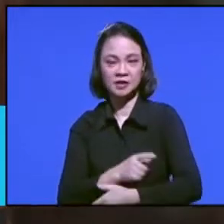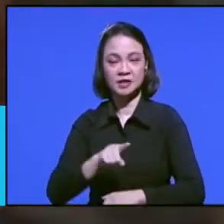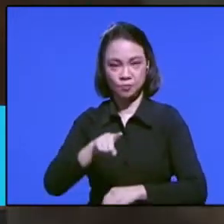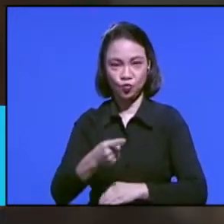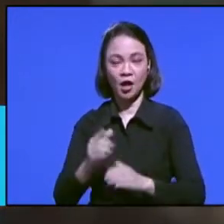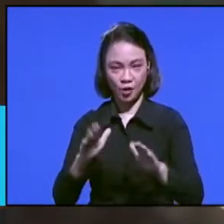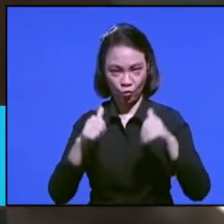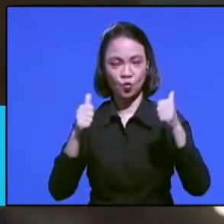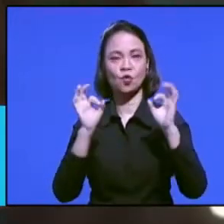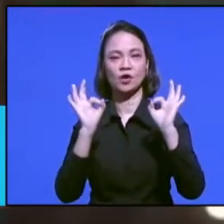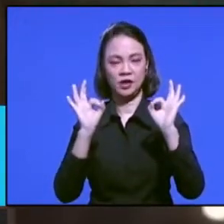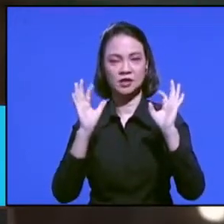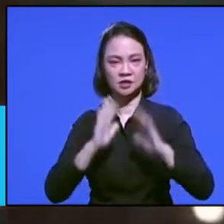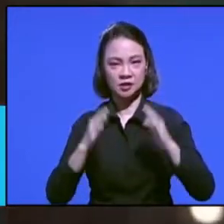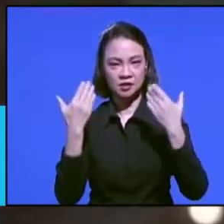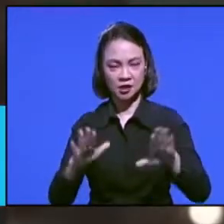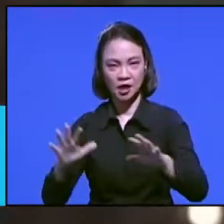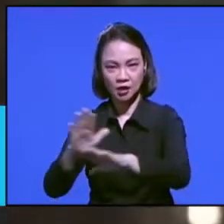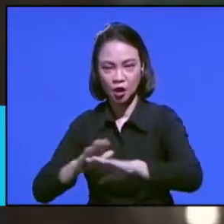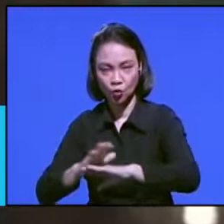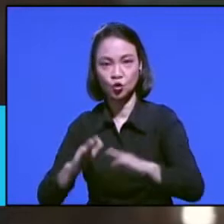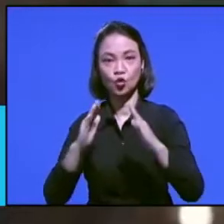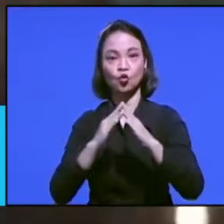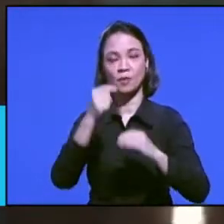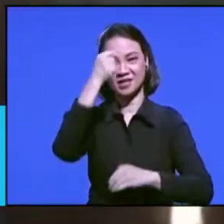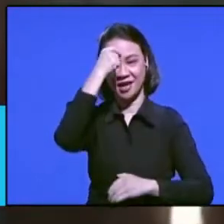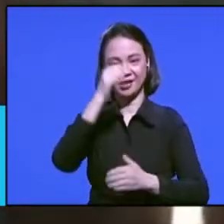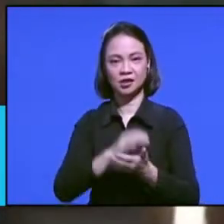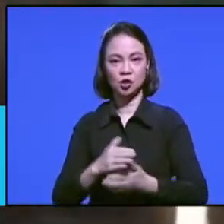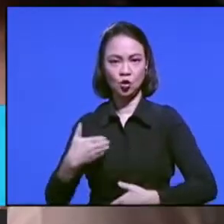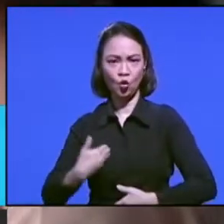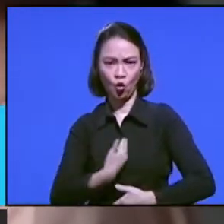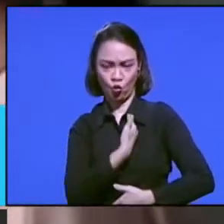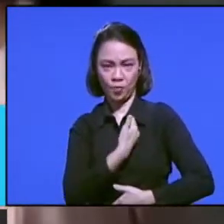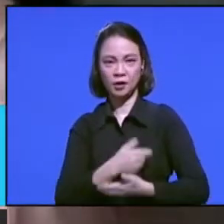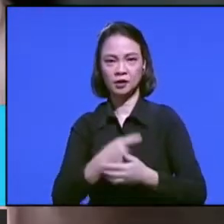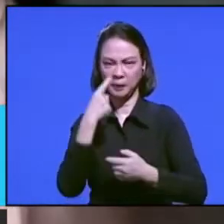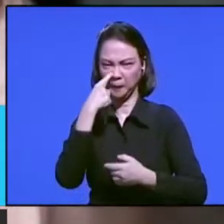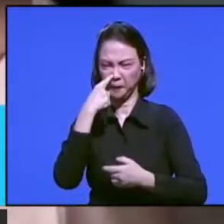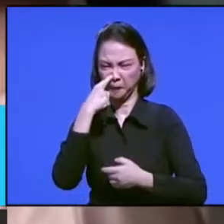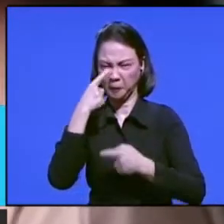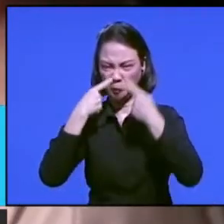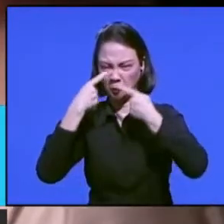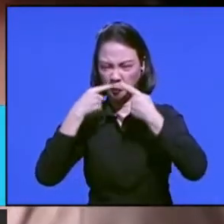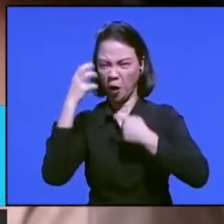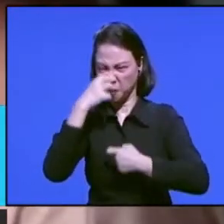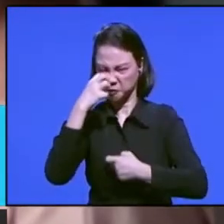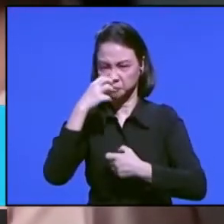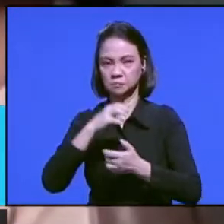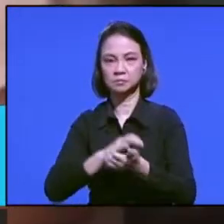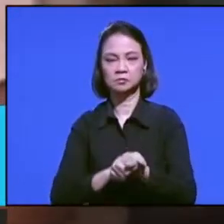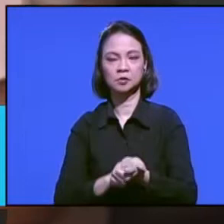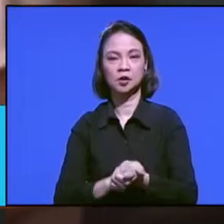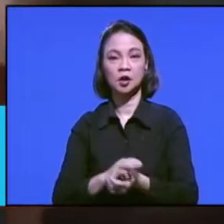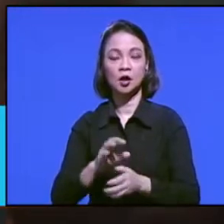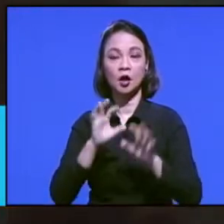berangsur membaik setelah dirawat di rumah sakit terdekat. Korban diketahui terluka di bagian hidung. Pasca kejadian, sejumlah kaum